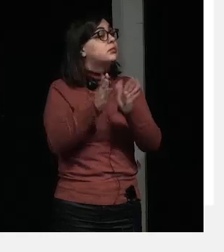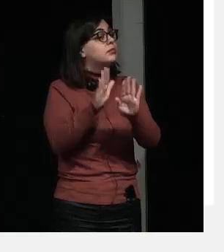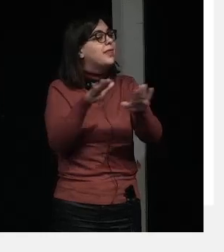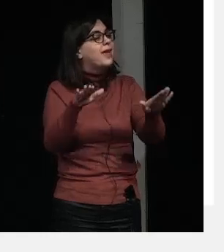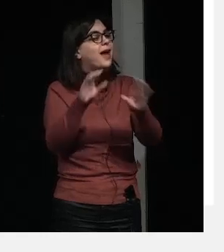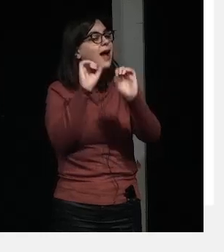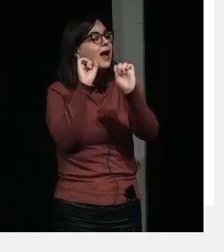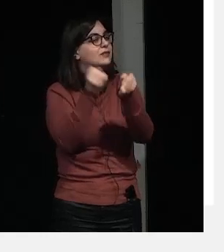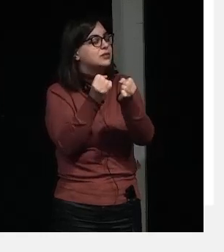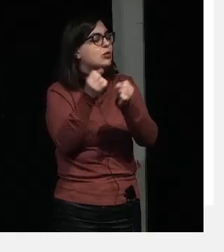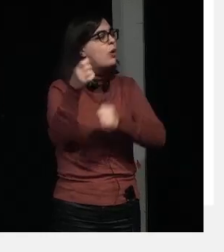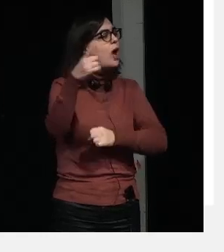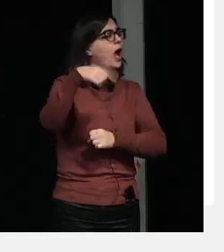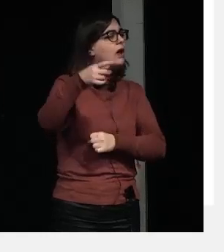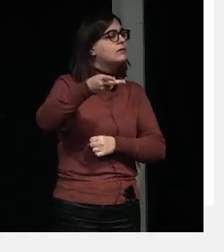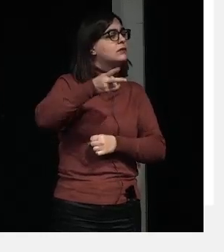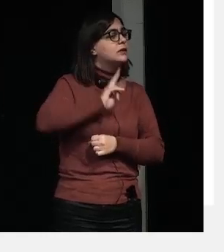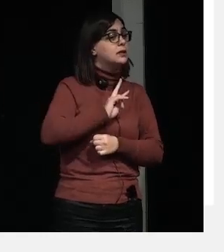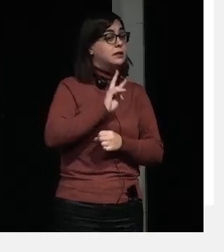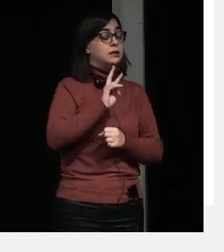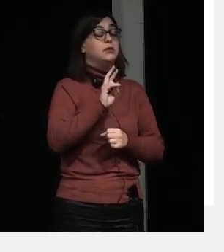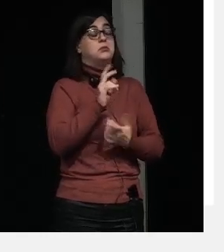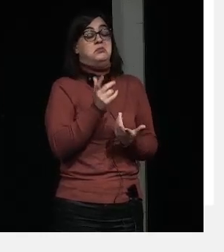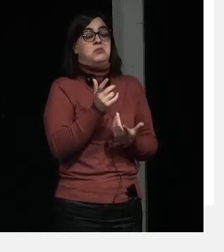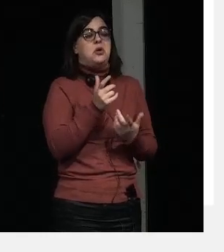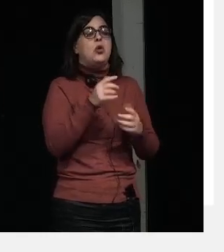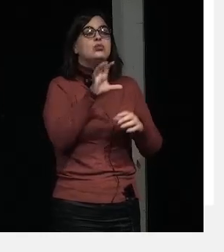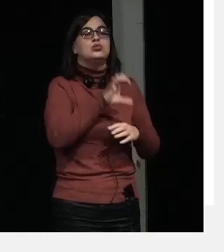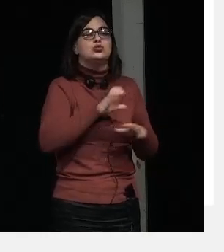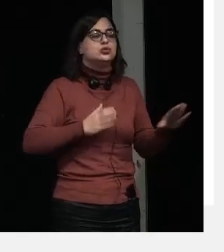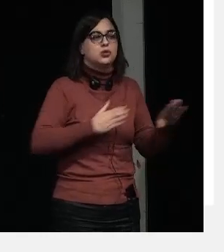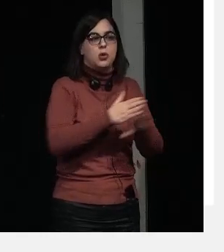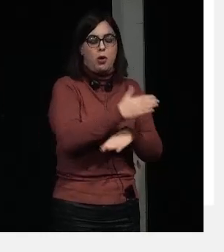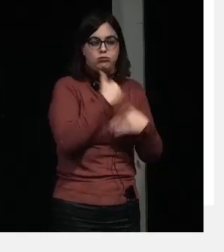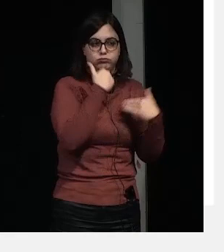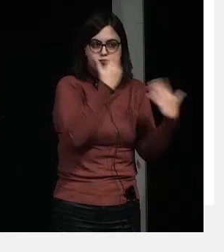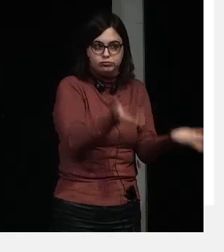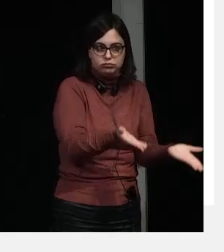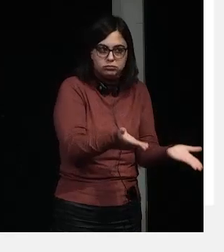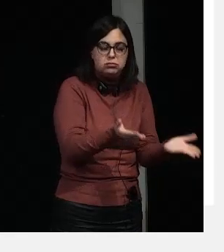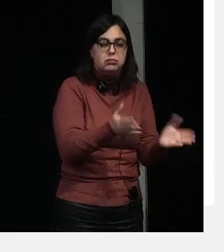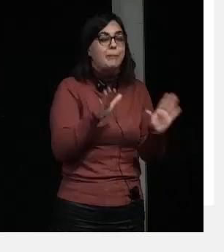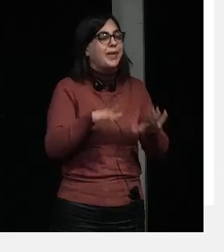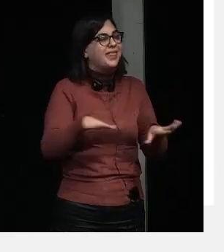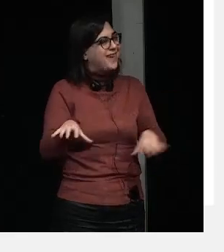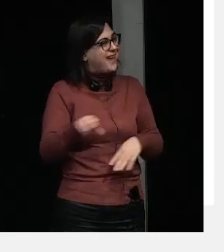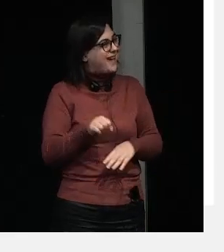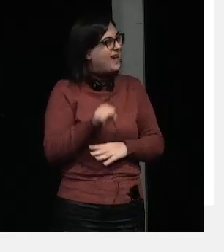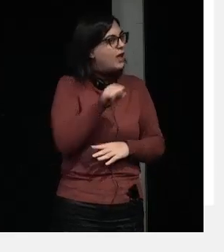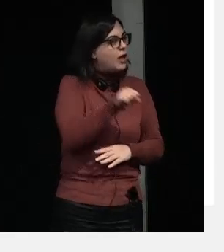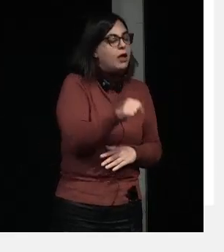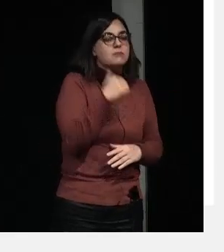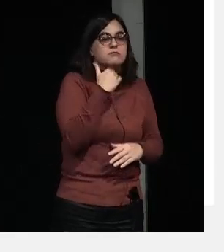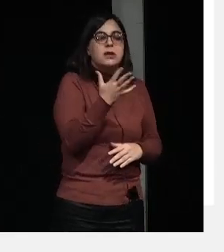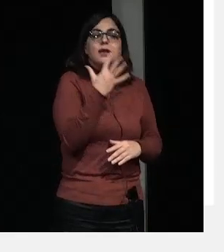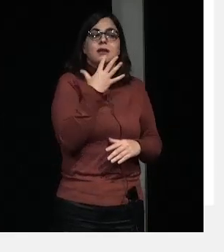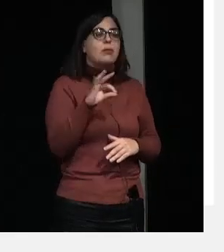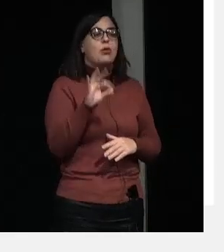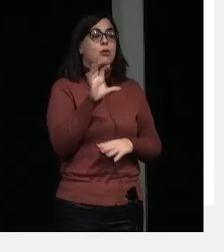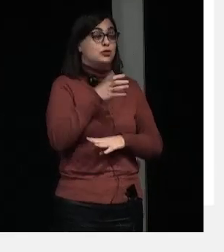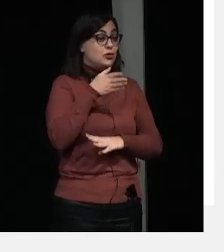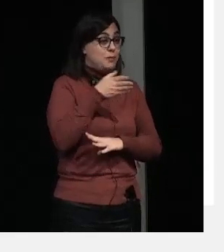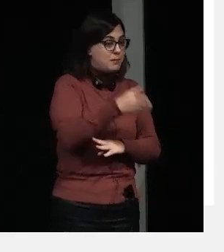να επισκεφτούν ένα μουσείο εκείνοι και τα παιδιά τους. Καθώς όλη αυτή η βαβούρα